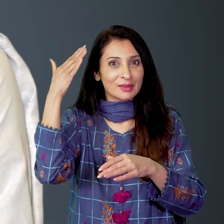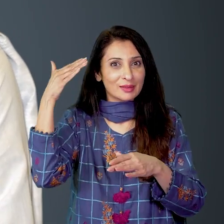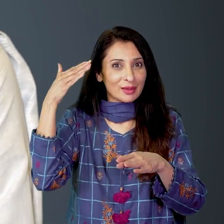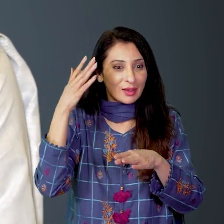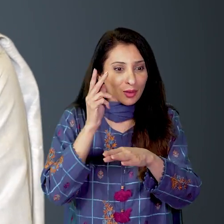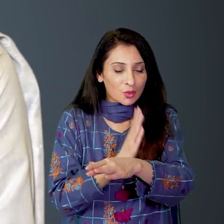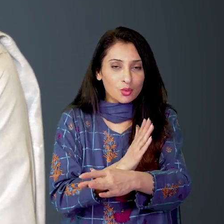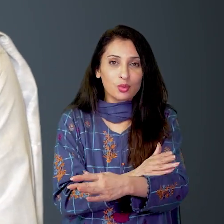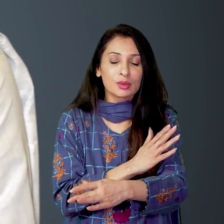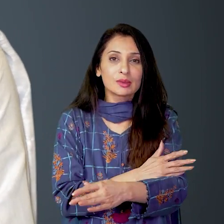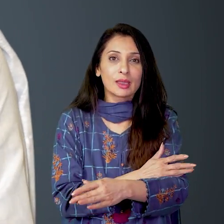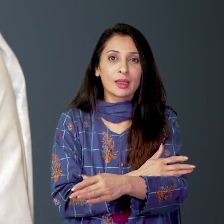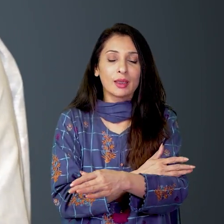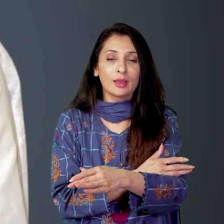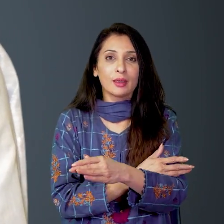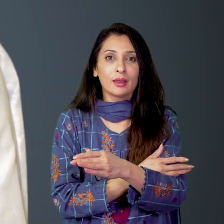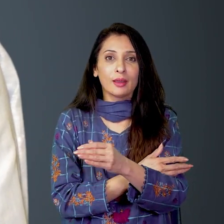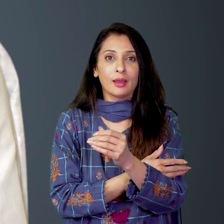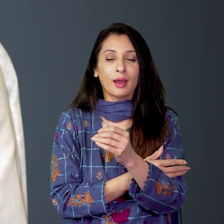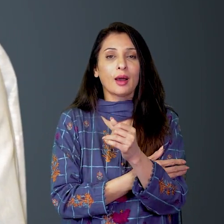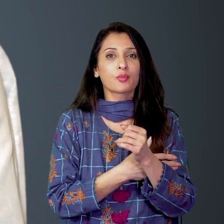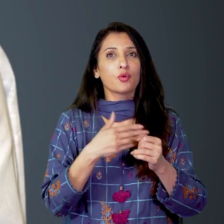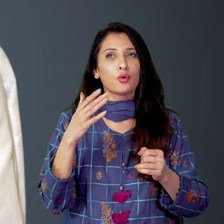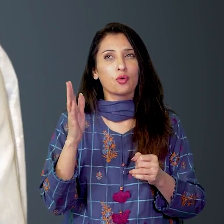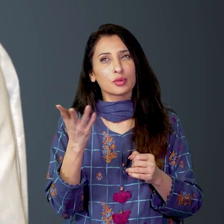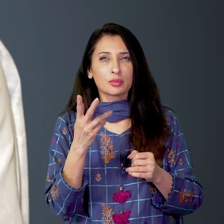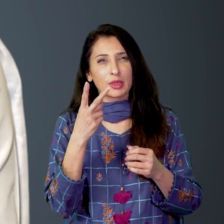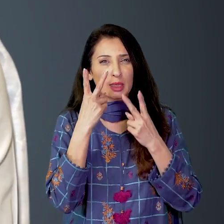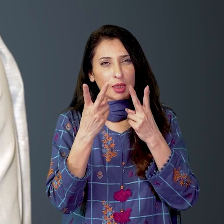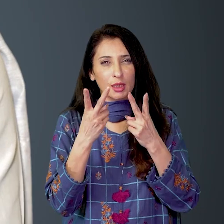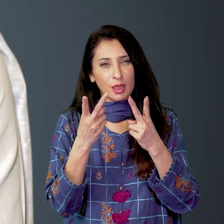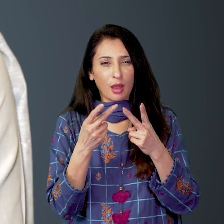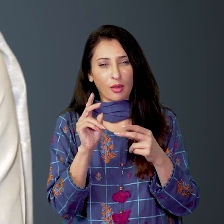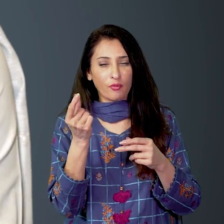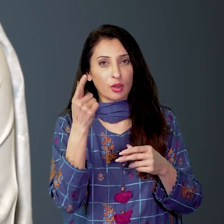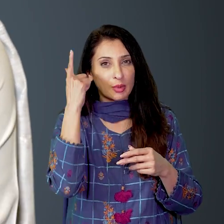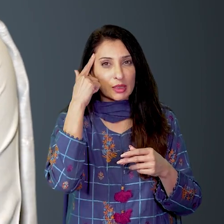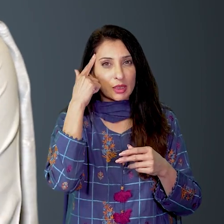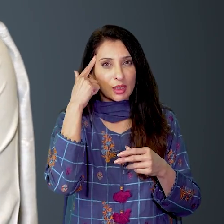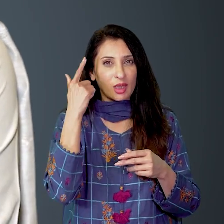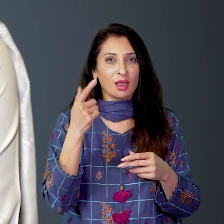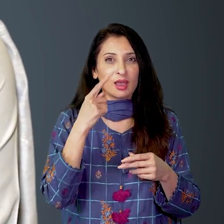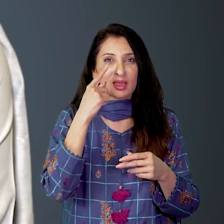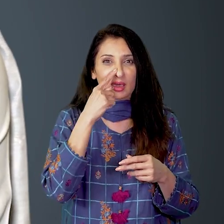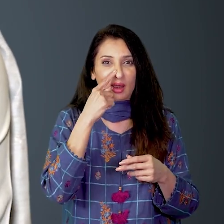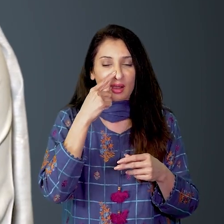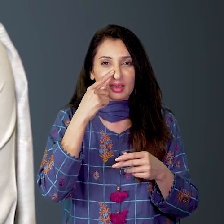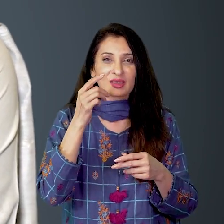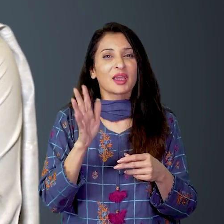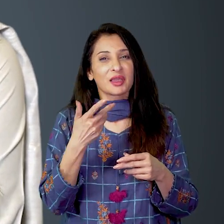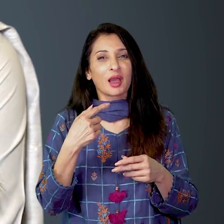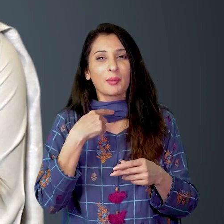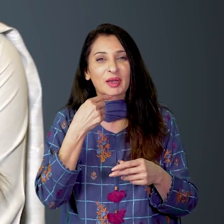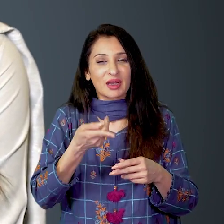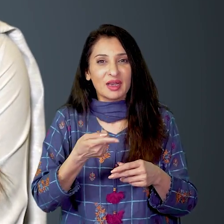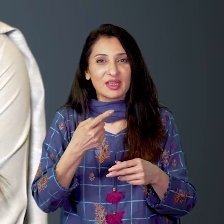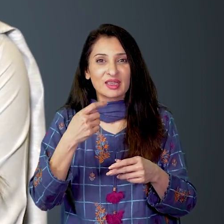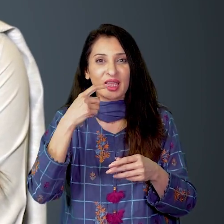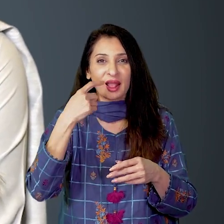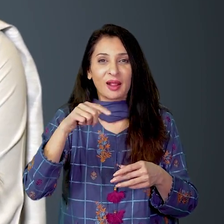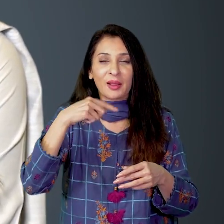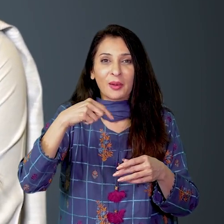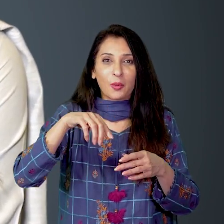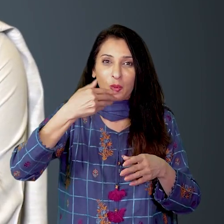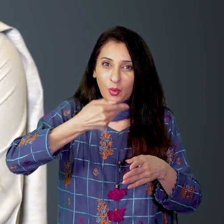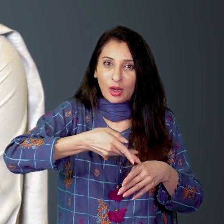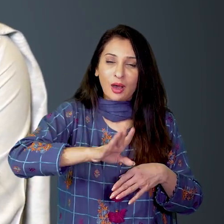प्राइमरी हेड इंजरी, के उसी वक्त आपको सर का चोट लगी, आपको पता लगा कि हाँ जी नाक से खून आ रहा है, गले से खून आ रहा है, बंदा बेहोश हो गया, आप